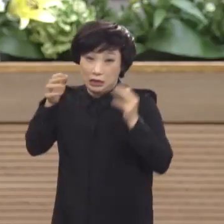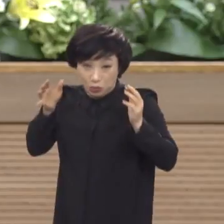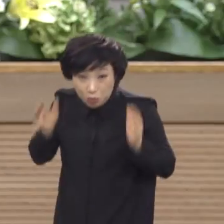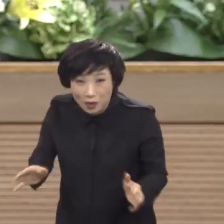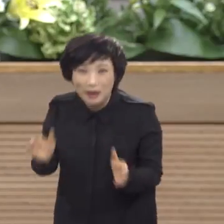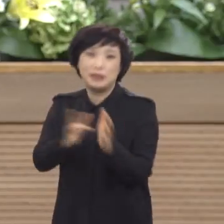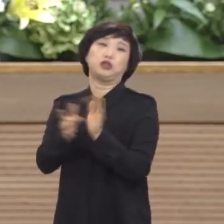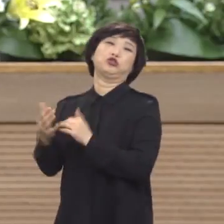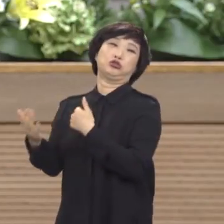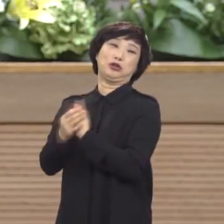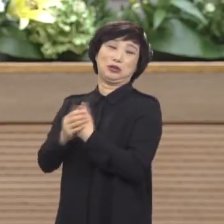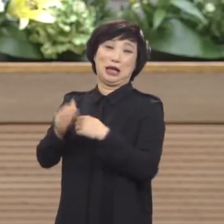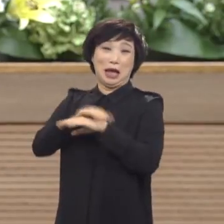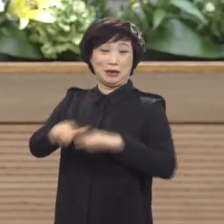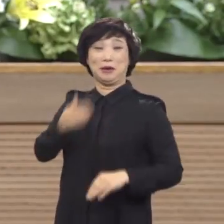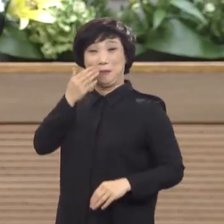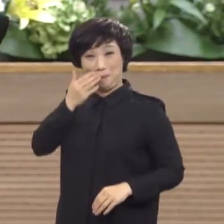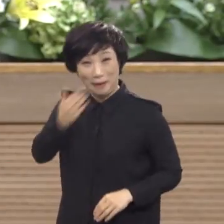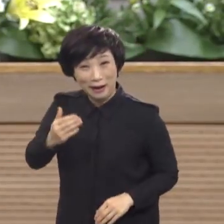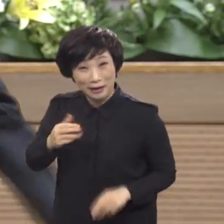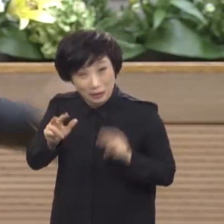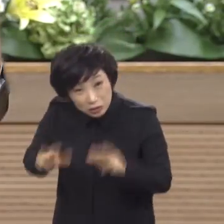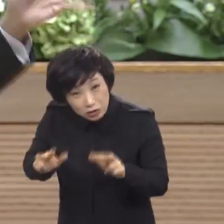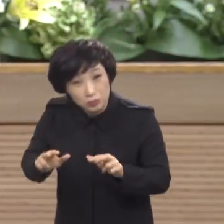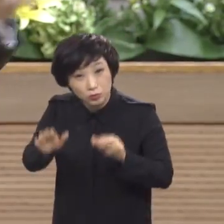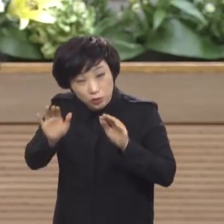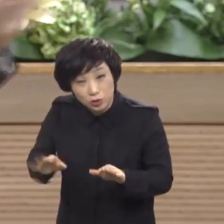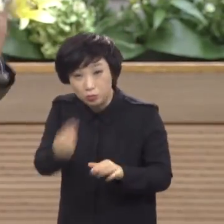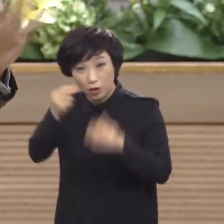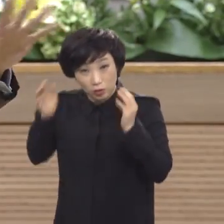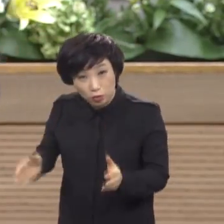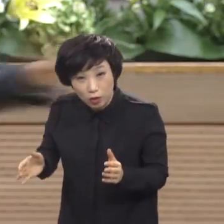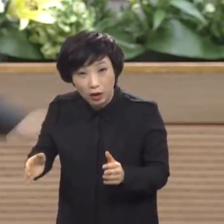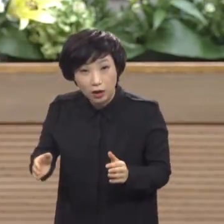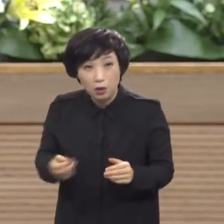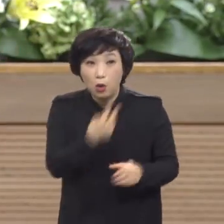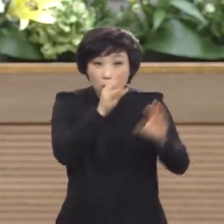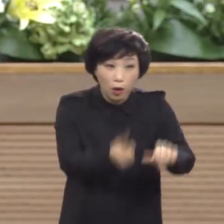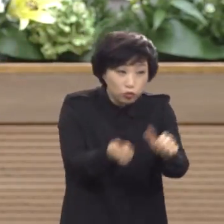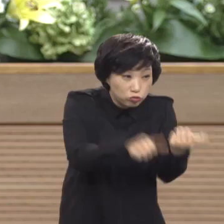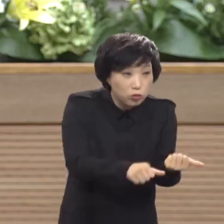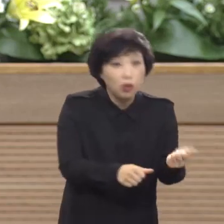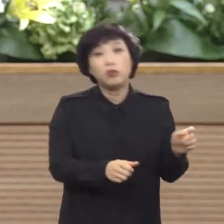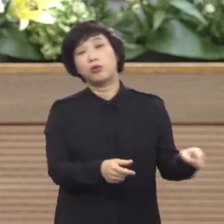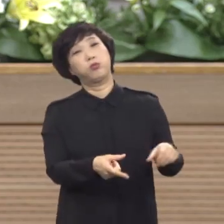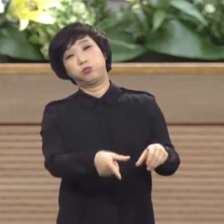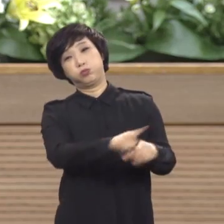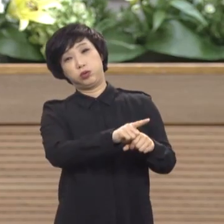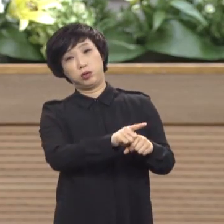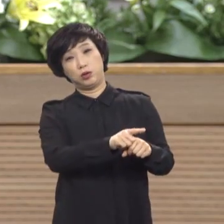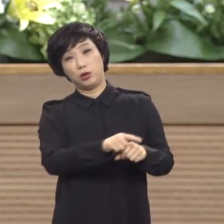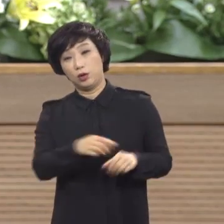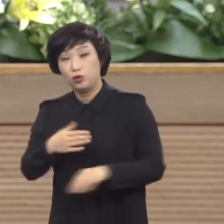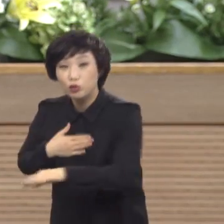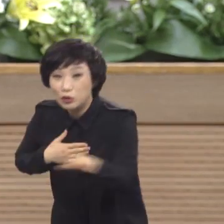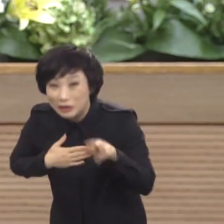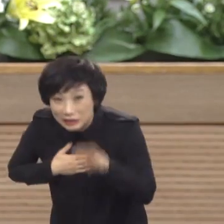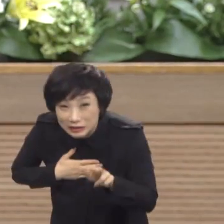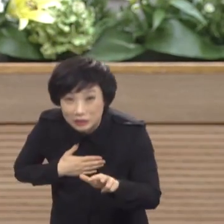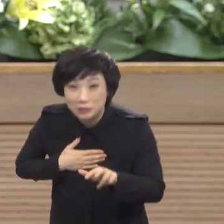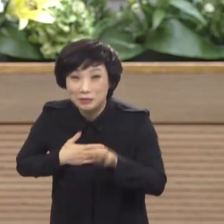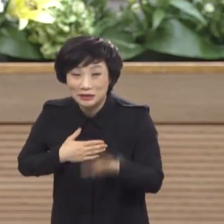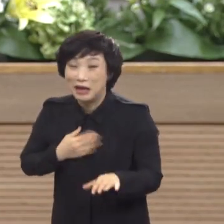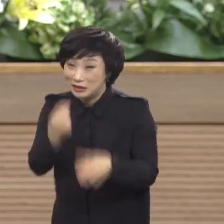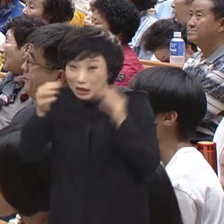되는 거야. 살아있을 때. 목숨 끝나면 되는 게 없어. 우리는 되는 시대에 살고